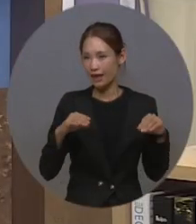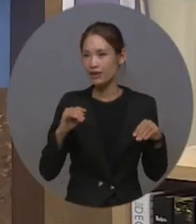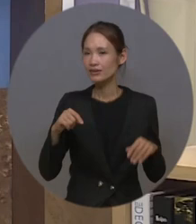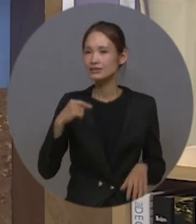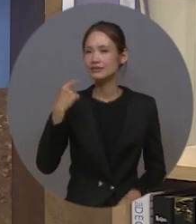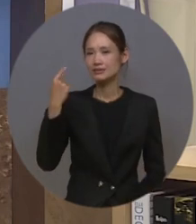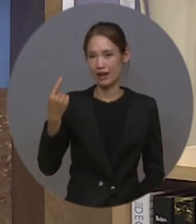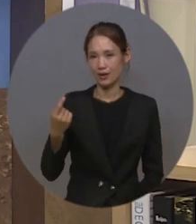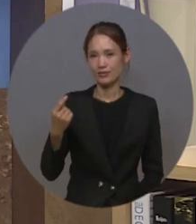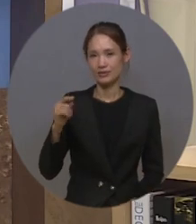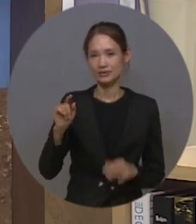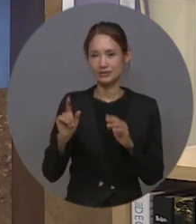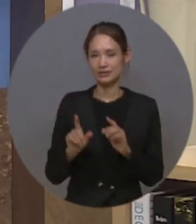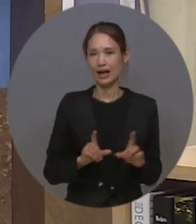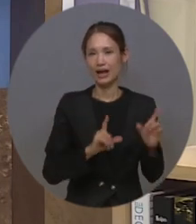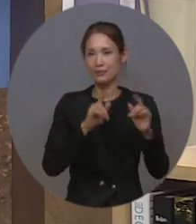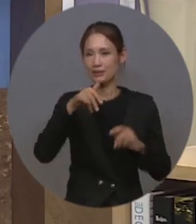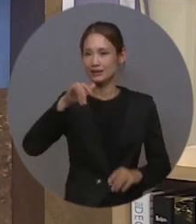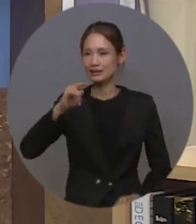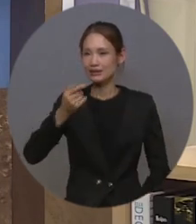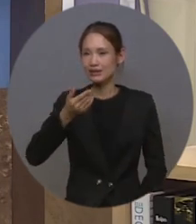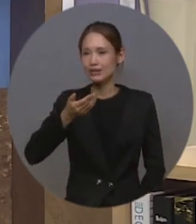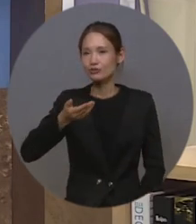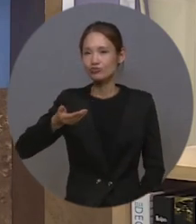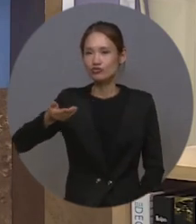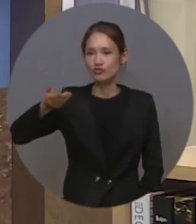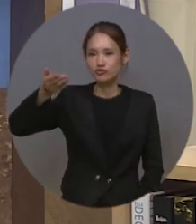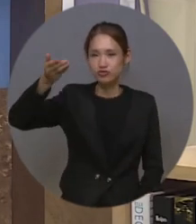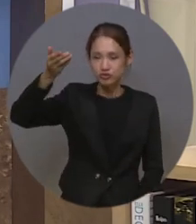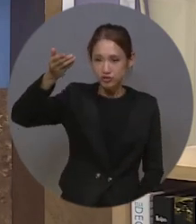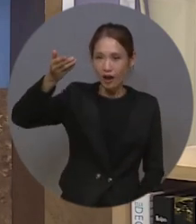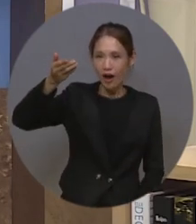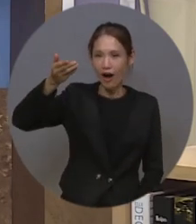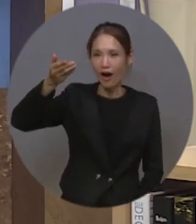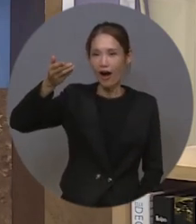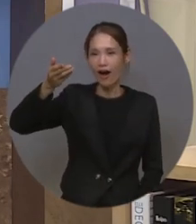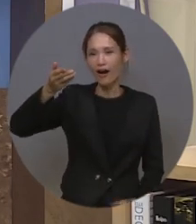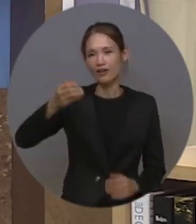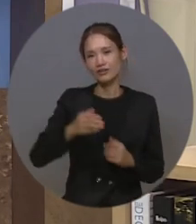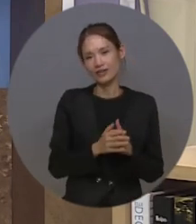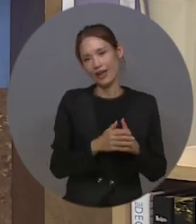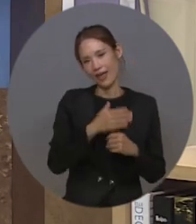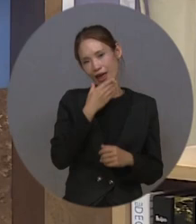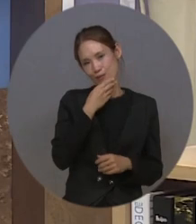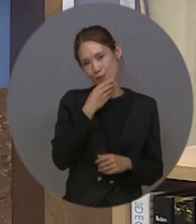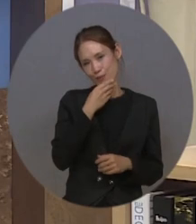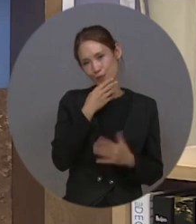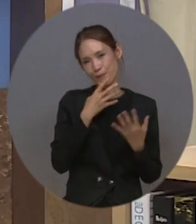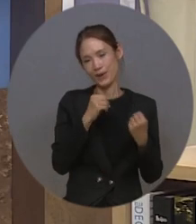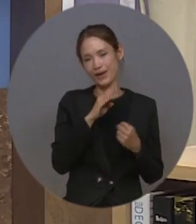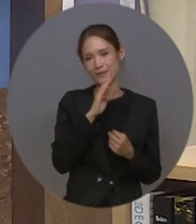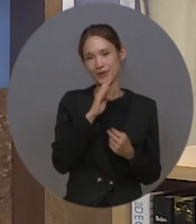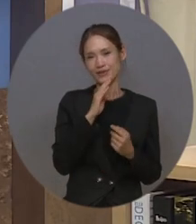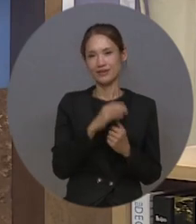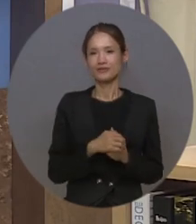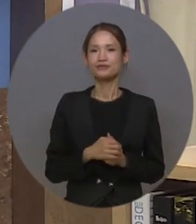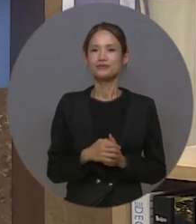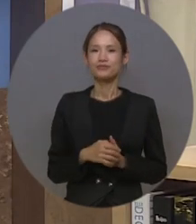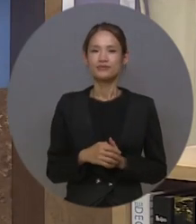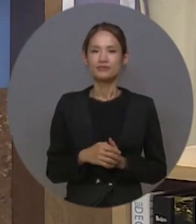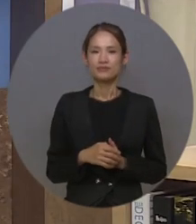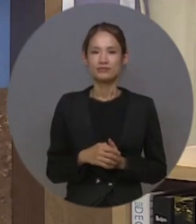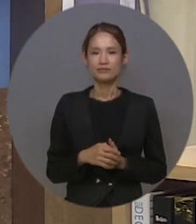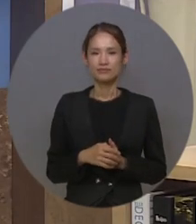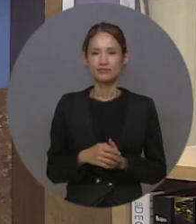삶의 질이 너무너무 높아져서 맞아요. 행복해지고 네. 정말 많은 분들이 행복해지는 그런 또 좋은 일을 하고 계신데 네. 사실